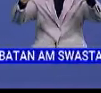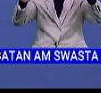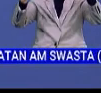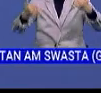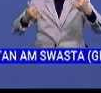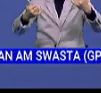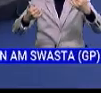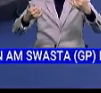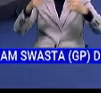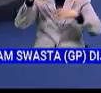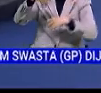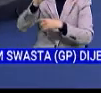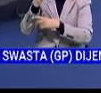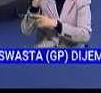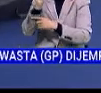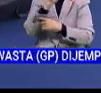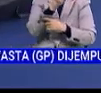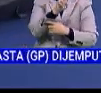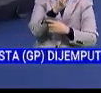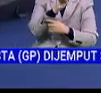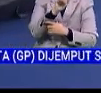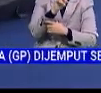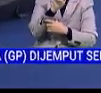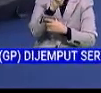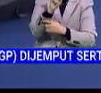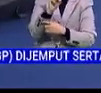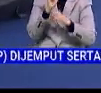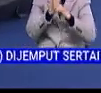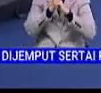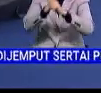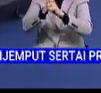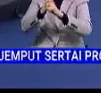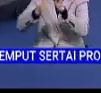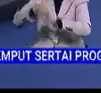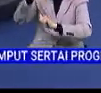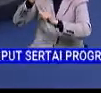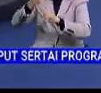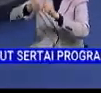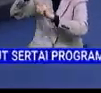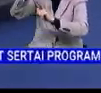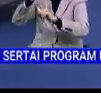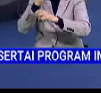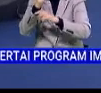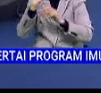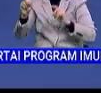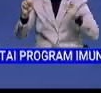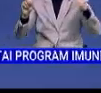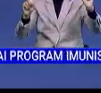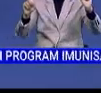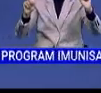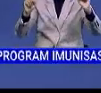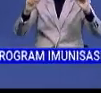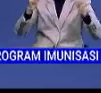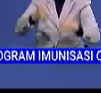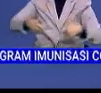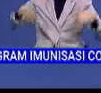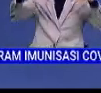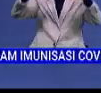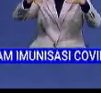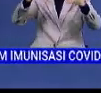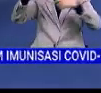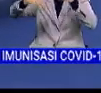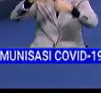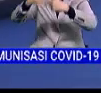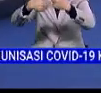Source, PKS Uniten, KPT berjaya mempertahan kejuaraan dengan kemenangan tipis 1-0 ke atas juara Liga UNIKL